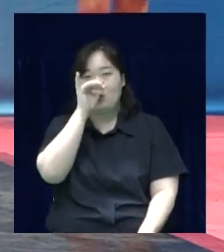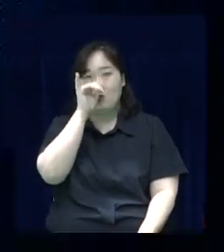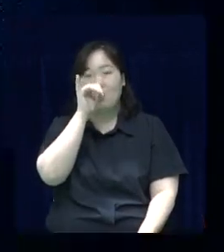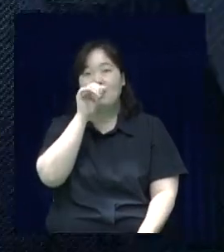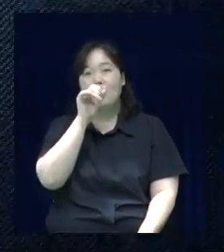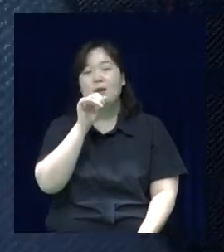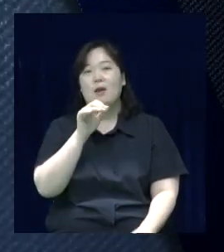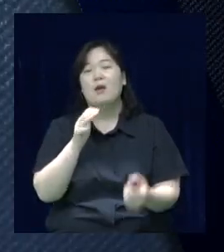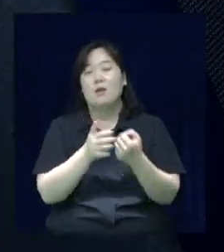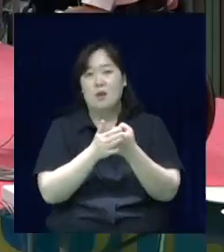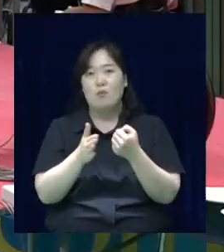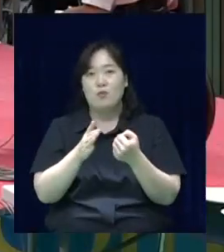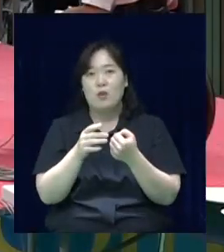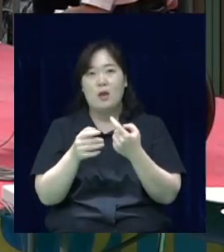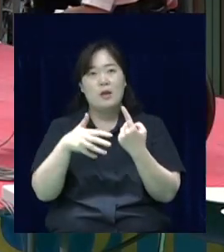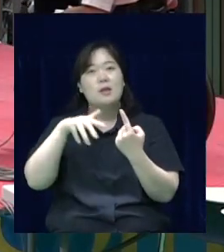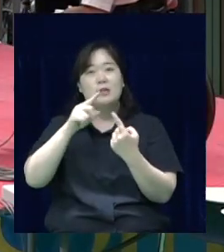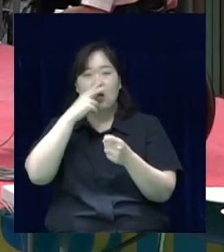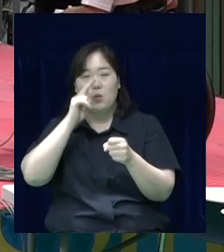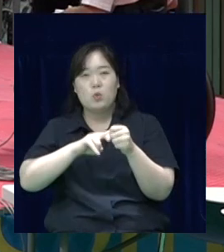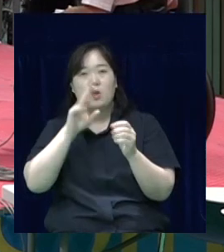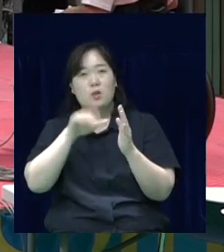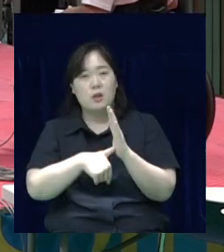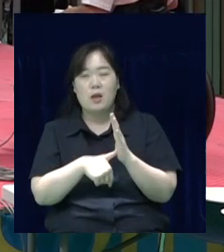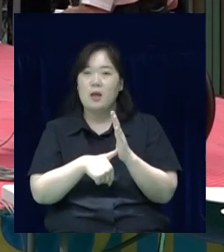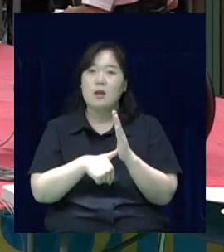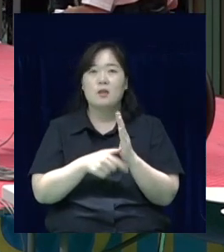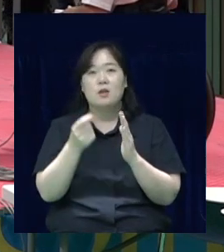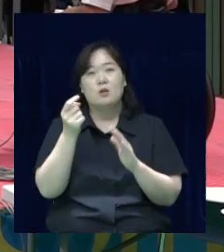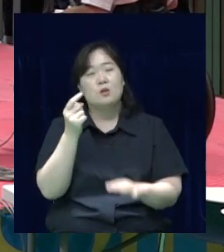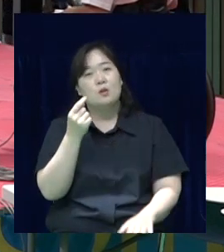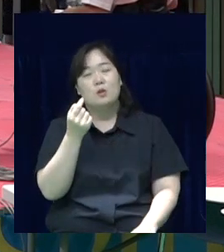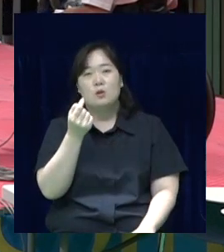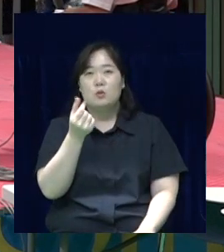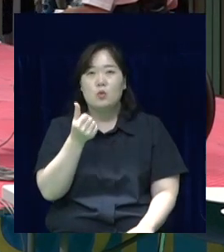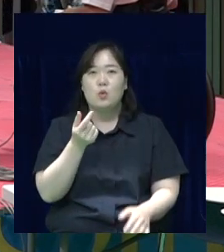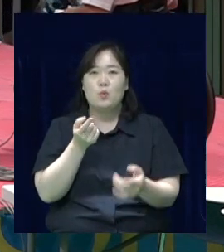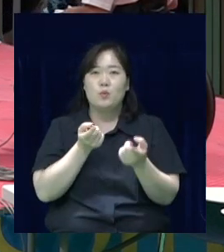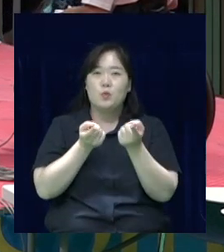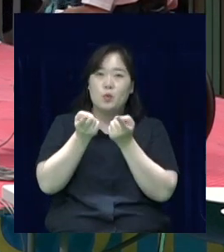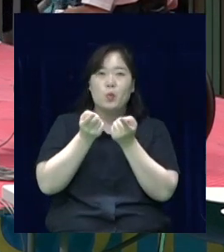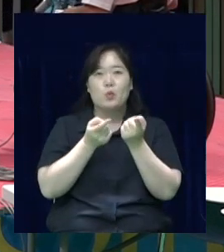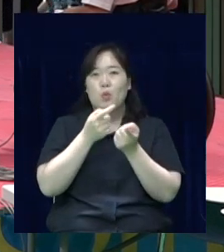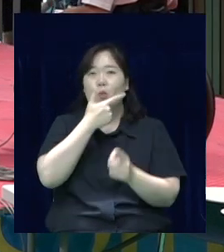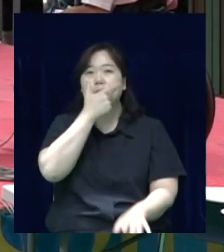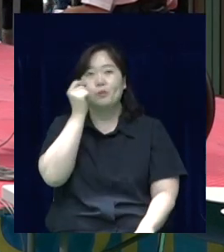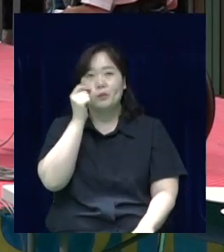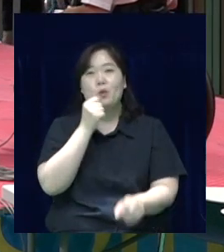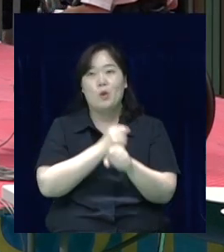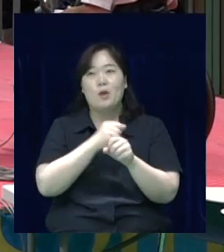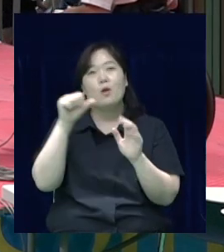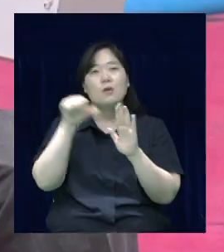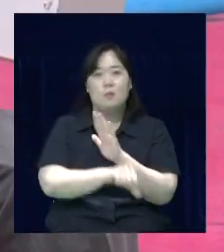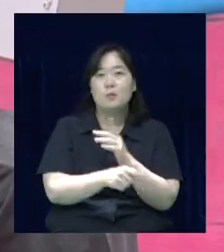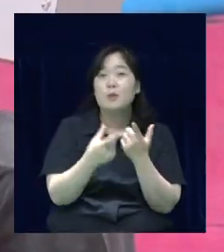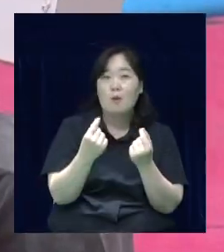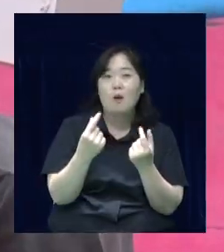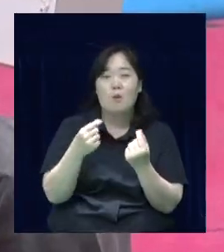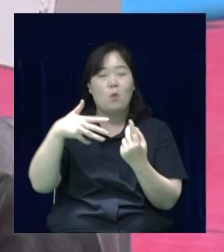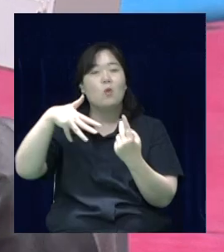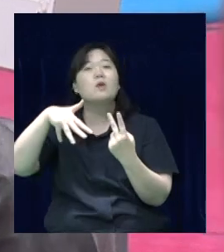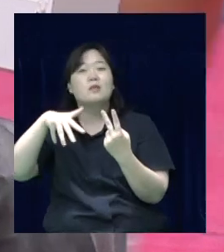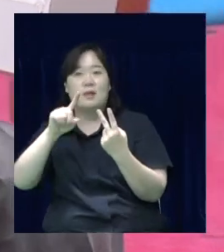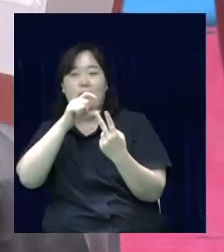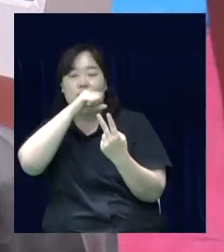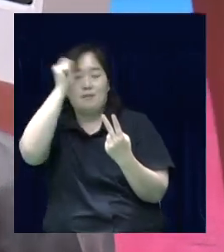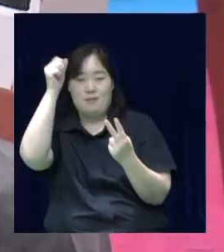그렇기 때문에 앞서서 좀 보셨던 분들도 아시겠지만 그 높이 부분을 조정이 또 이루어졌었고 1차 시도 실패하지만 2차 시도가